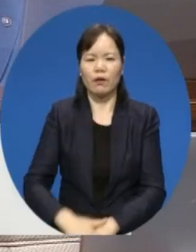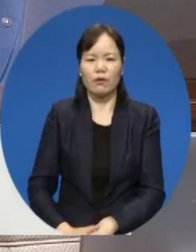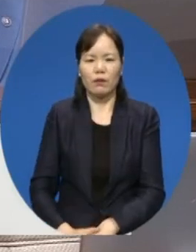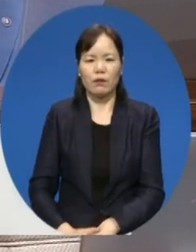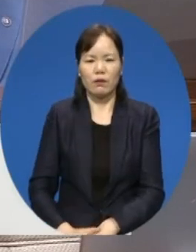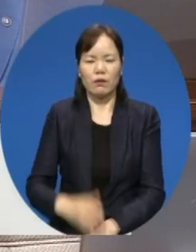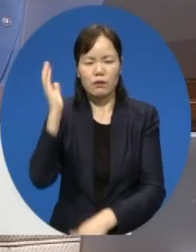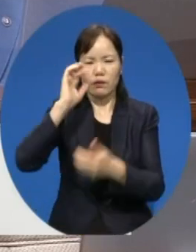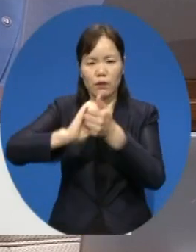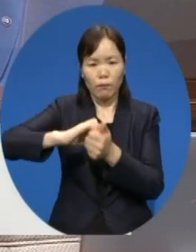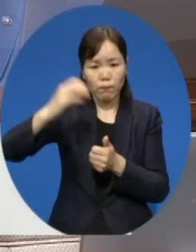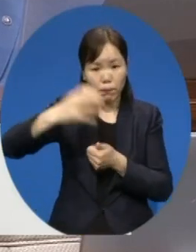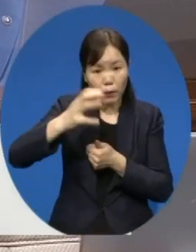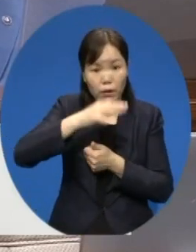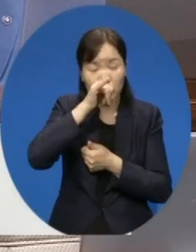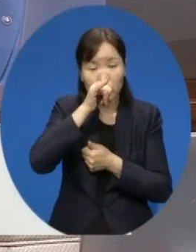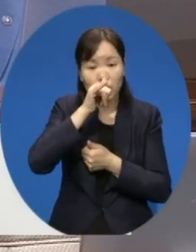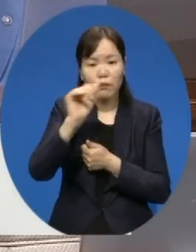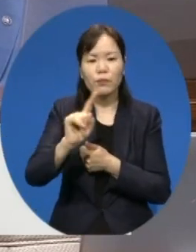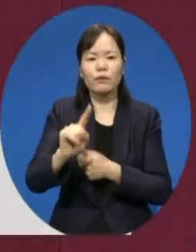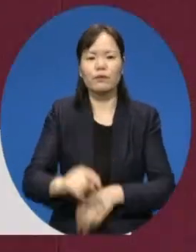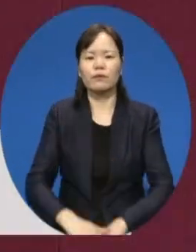맞았습니까?